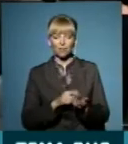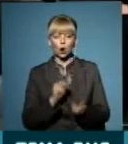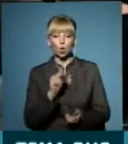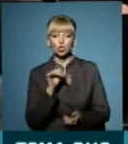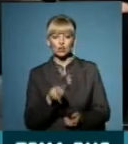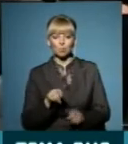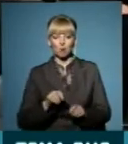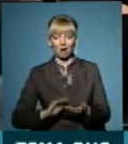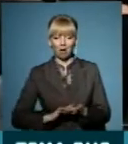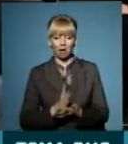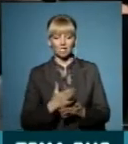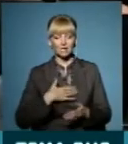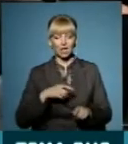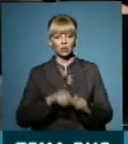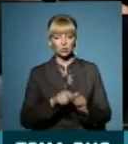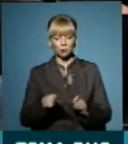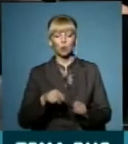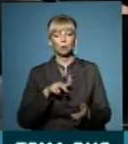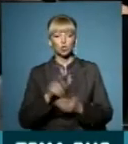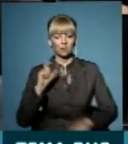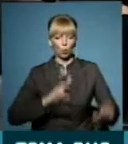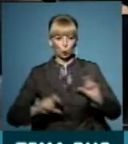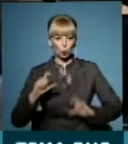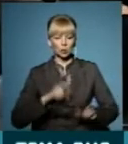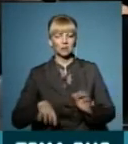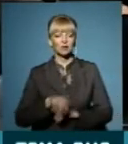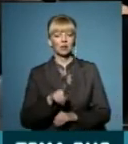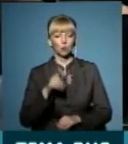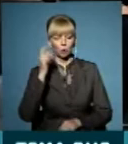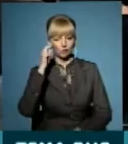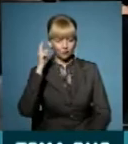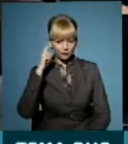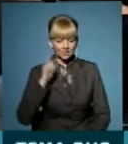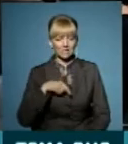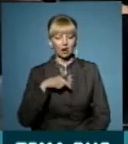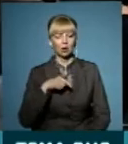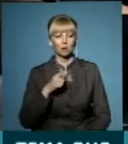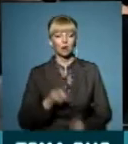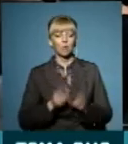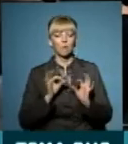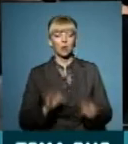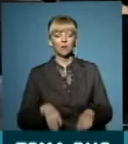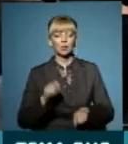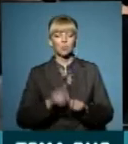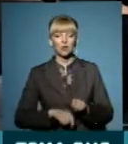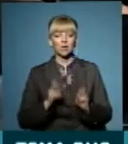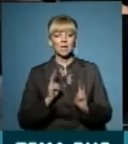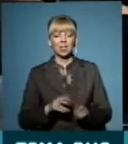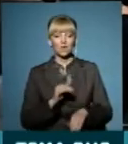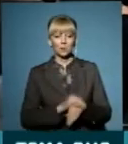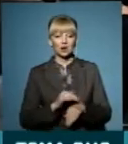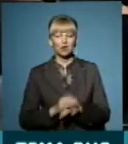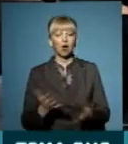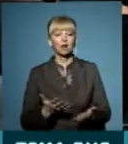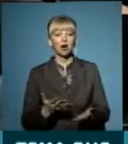наші інспектора всі ми пройшли курси, всі вони в обученні, і вони знають, як це правильно перевірити і як виявити. Яким